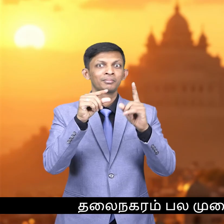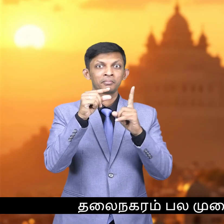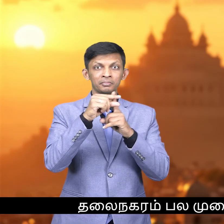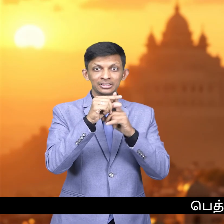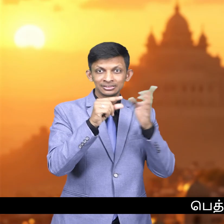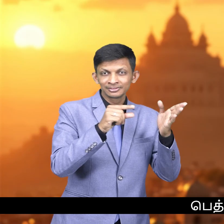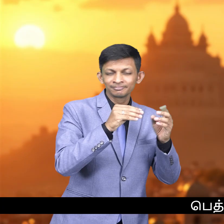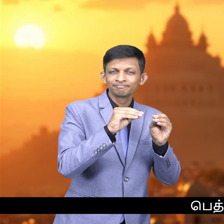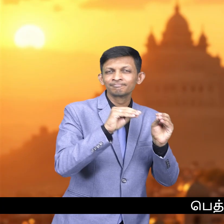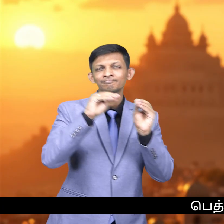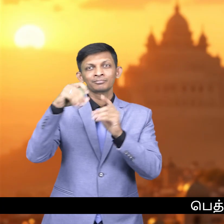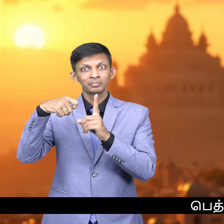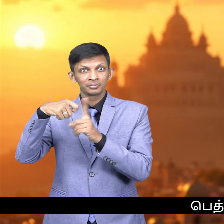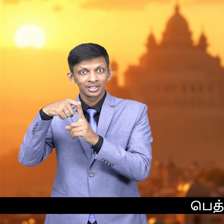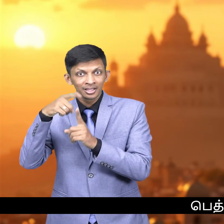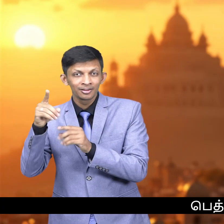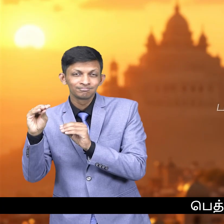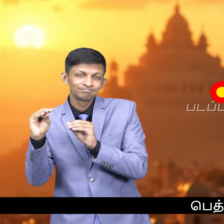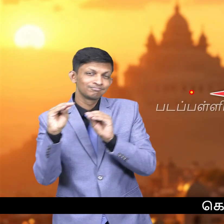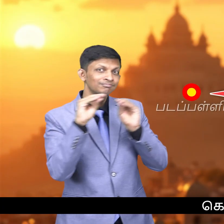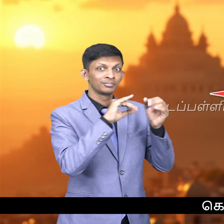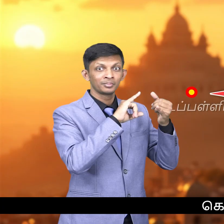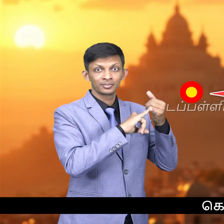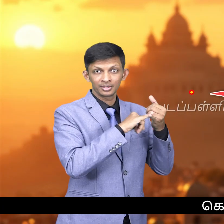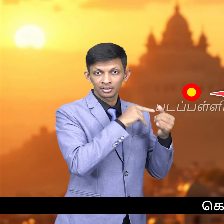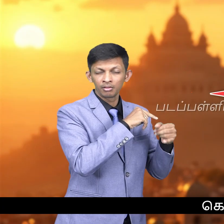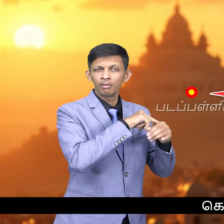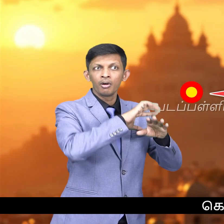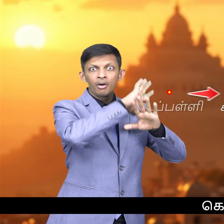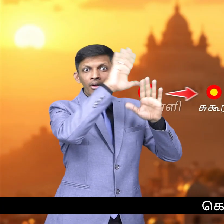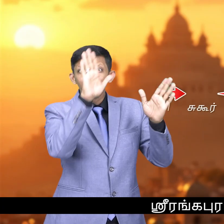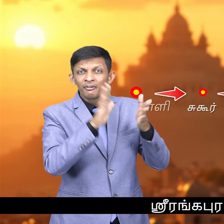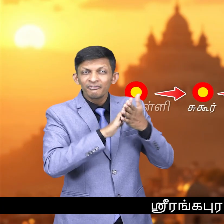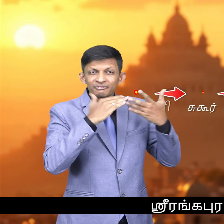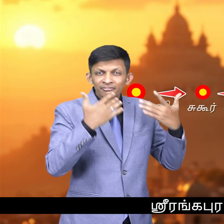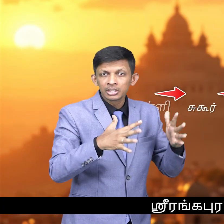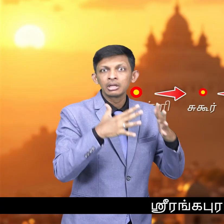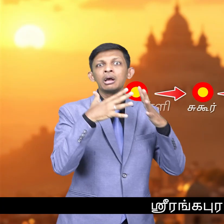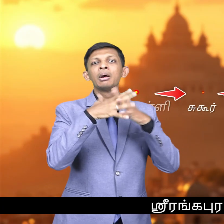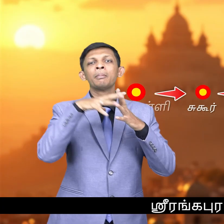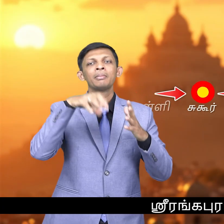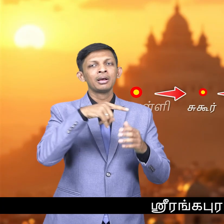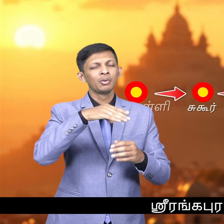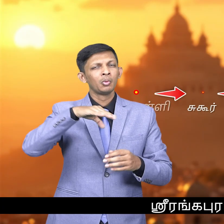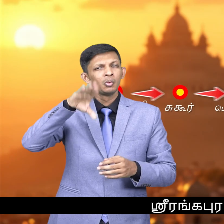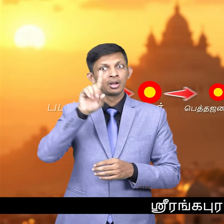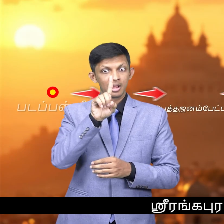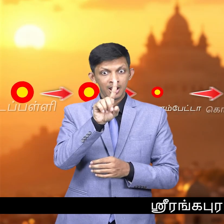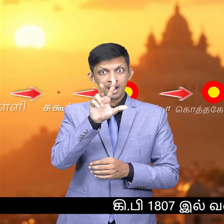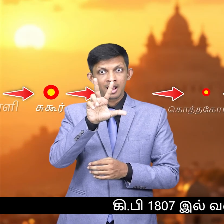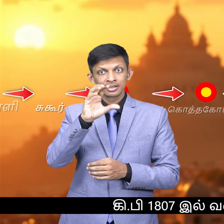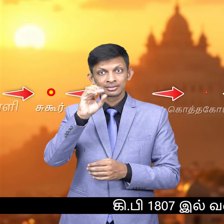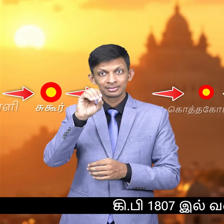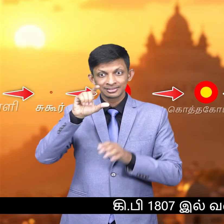சுகூர், பெத்தஜனம்போட்டா, கொத்தகோட்டா, ஸ்ரீரங்கபுரம் மற்றும்